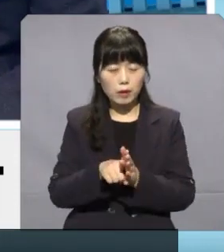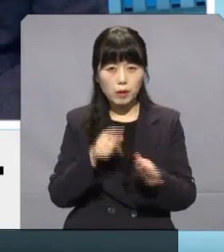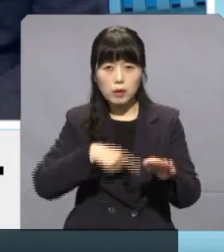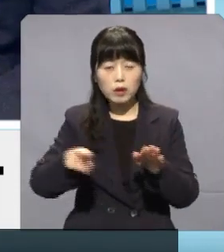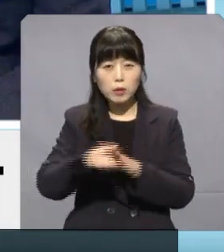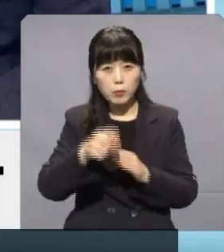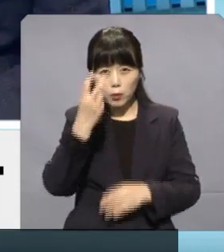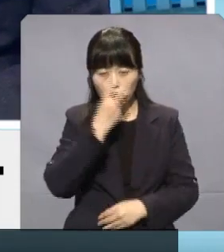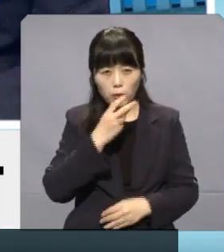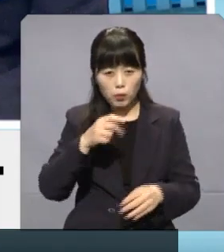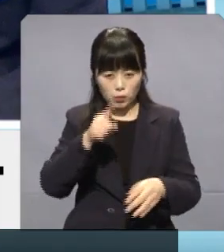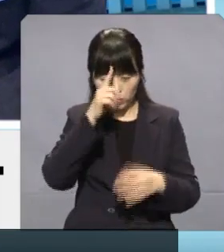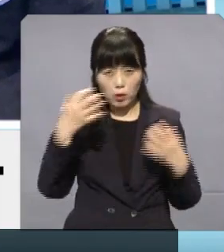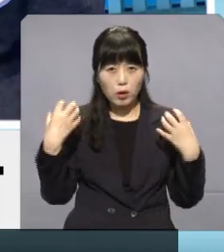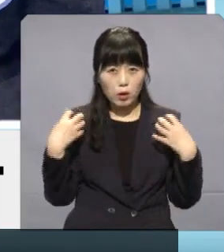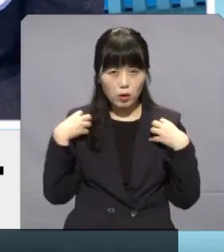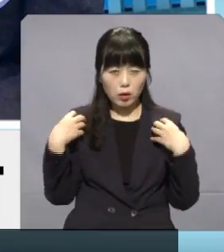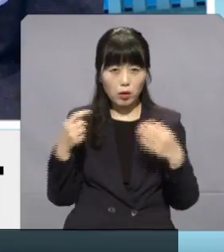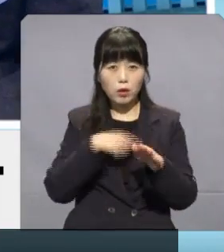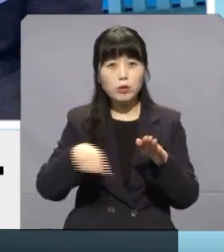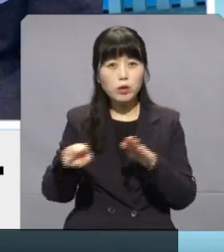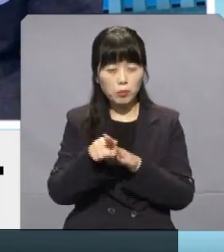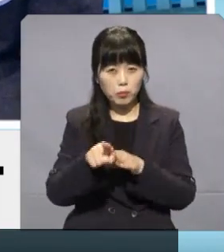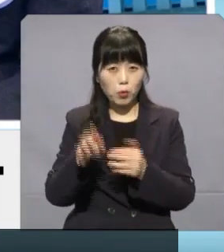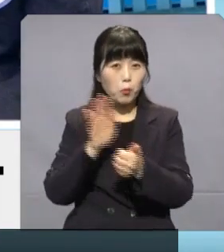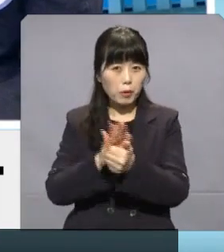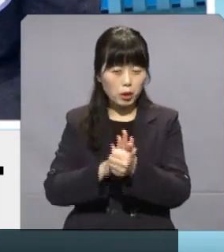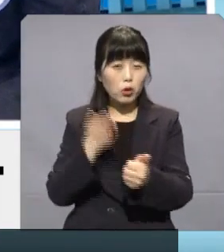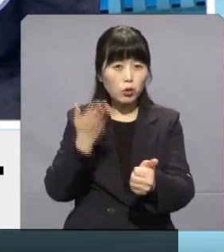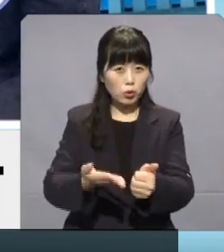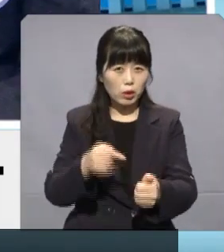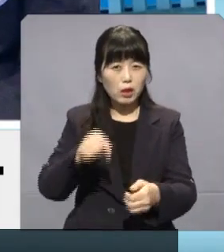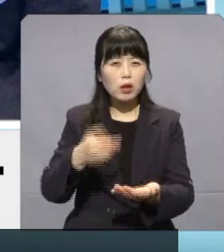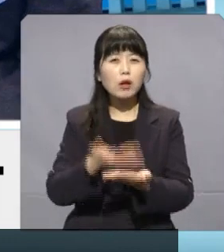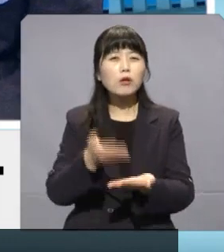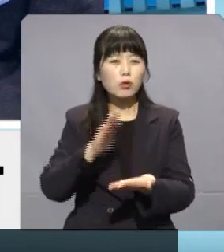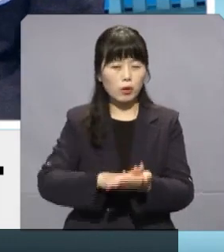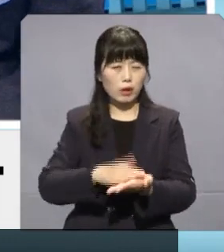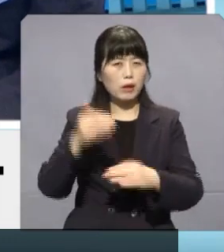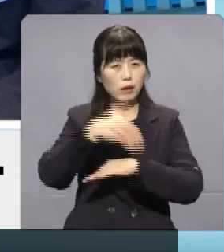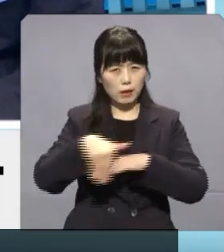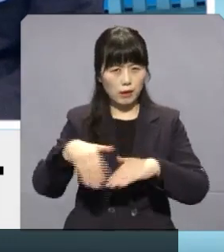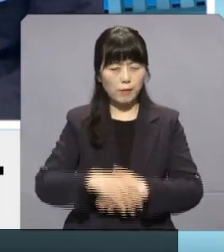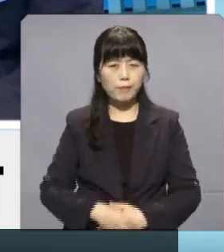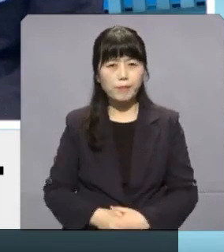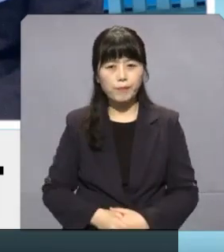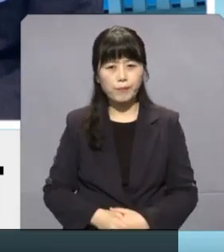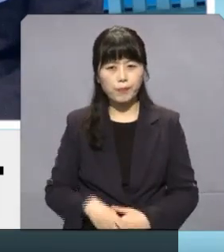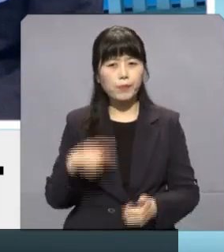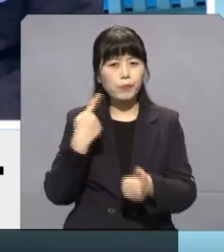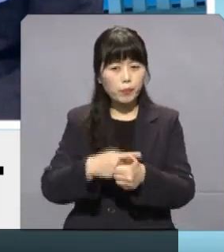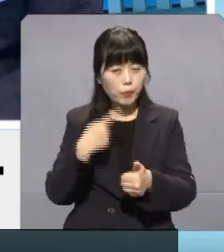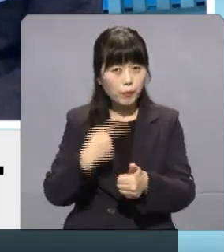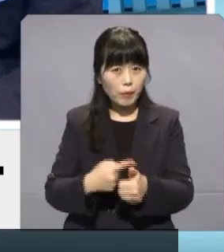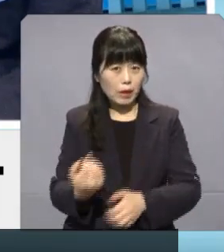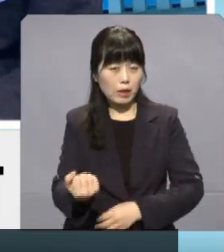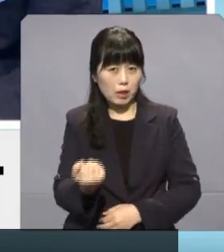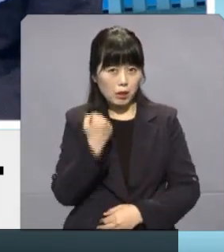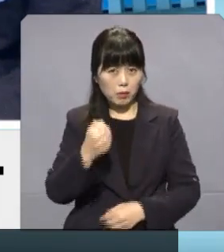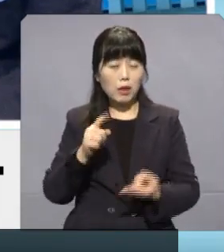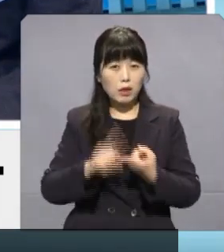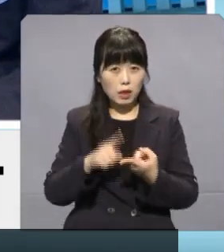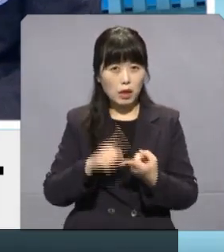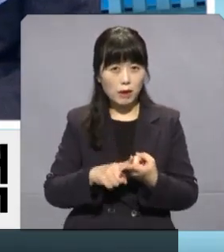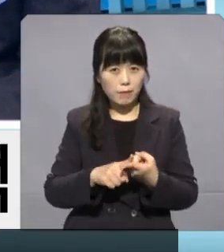진보정권에서 진보시민단체를 미뤄졌다 그러니까 거기에 대해서 손보겠다는 거거든요 그럼 마치 비판세력에